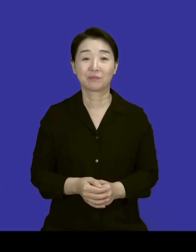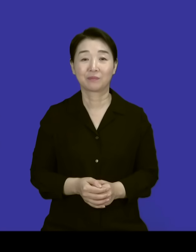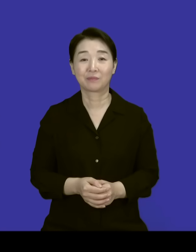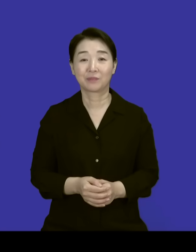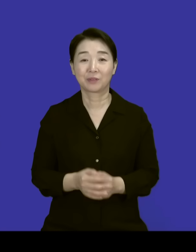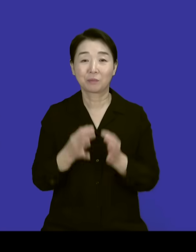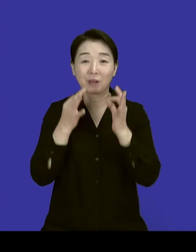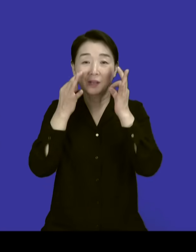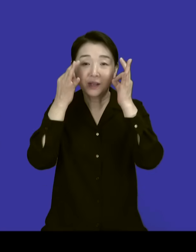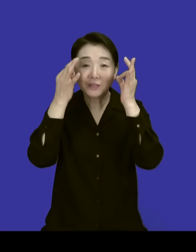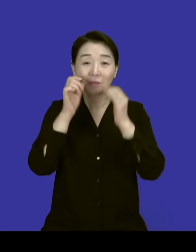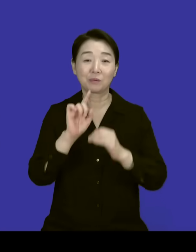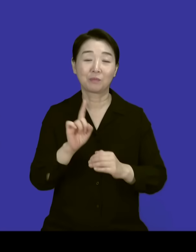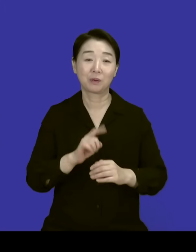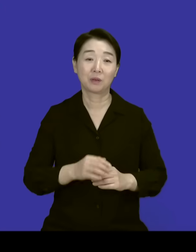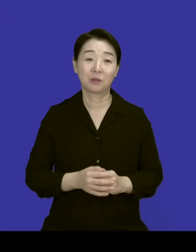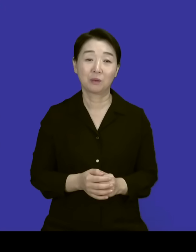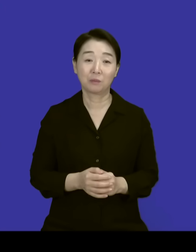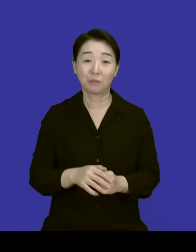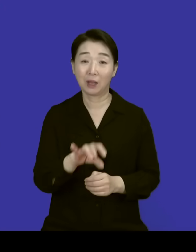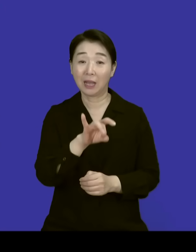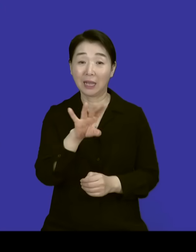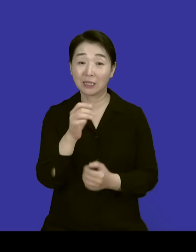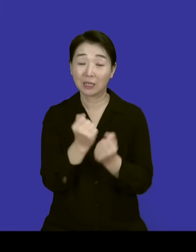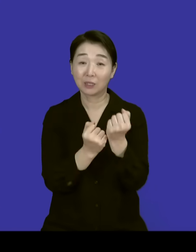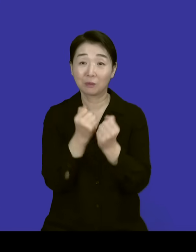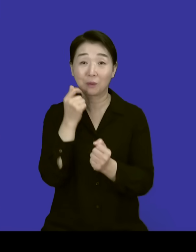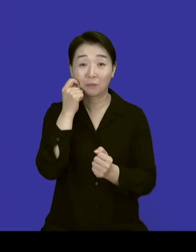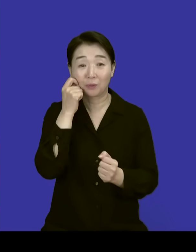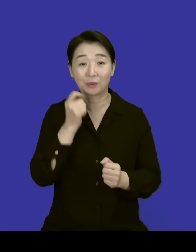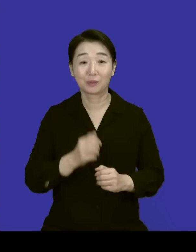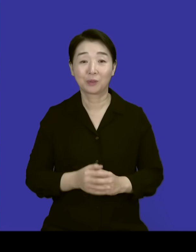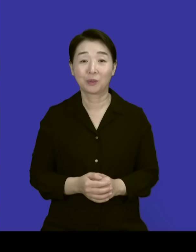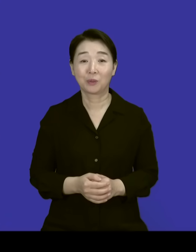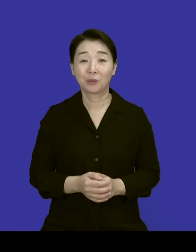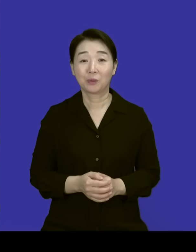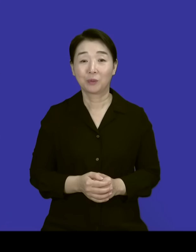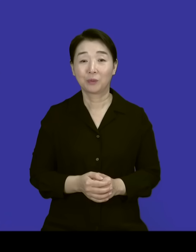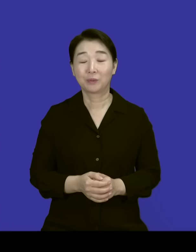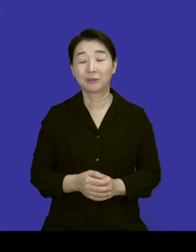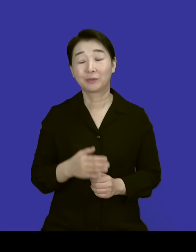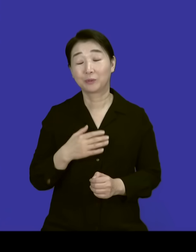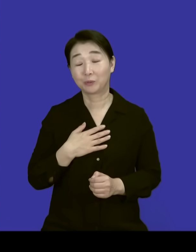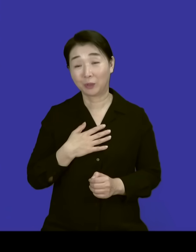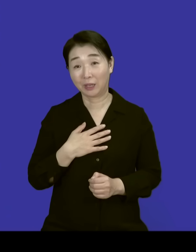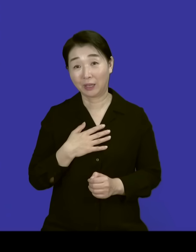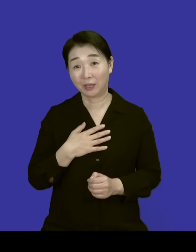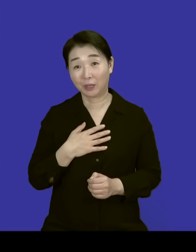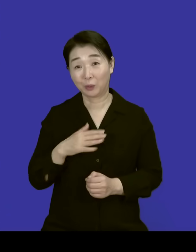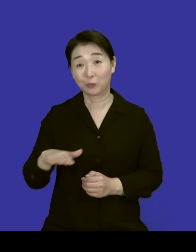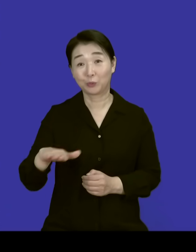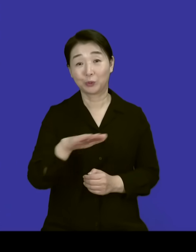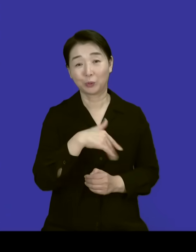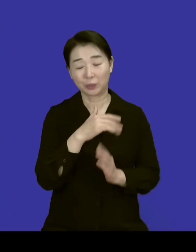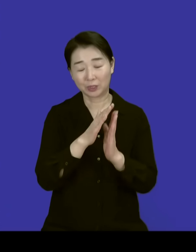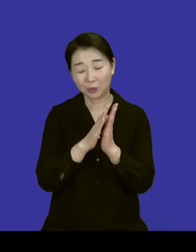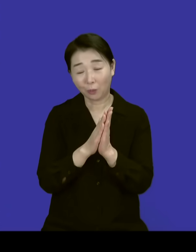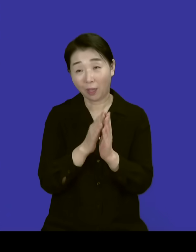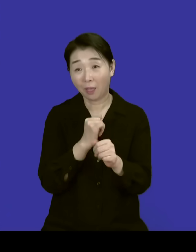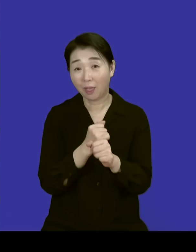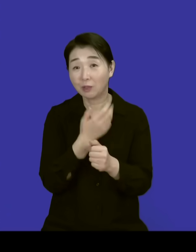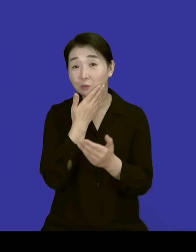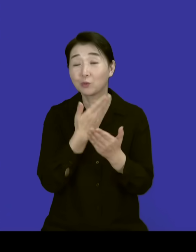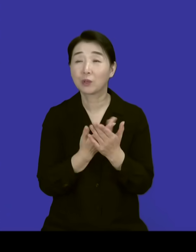얼마나 간절했는지를 네. 다 일일이 소개할 수는 없지만 그래도 이렇게 왜냐하면 저희들도 이렇게 기도를 이렇게 한다는 게 참 중요하잖아요.